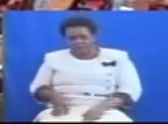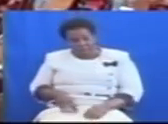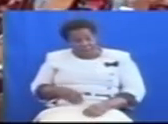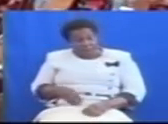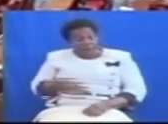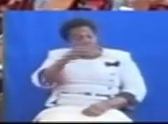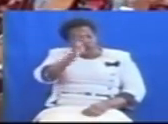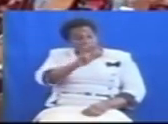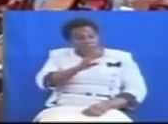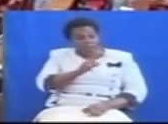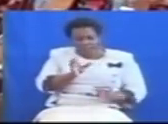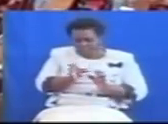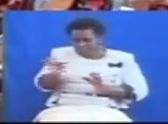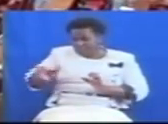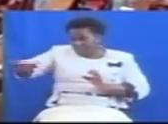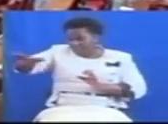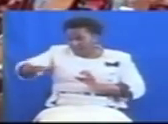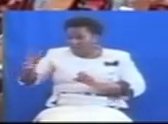hiyo, na